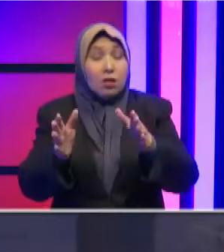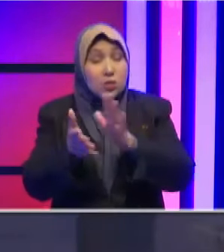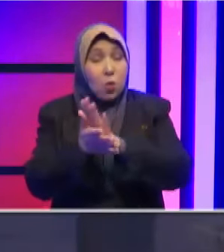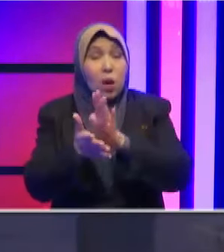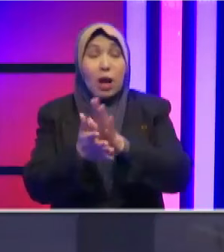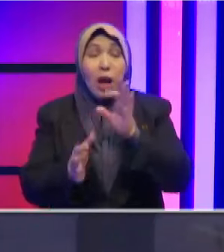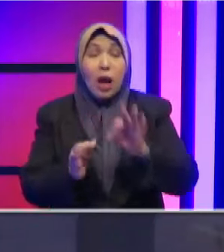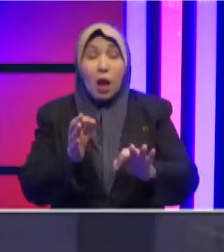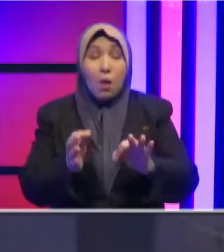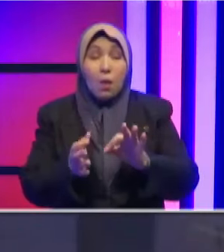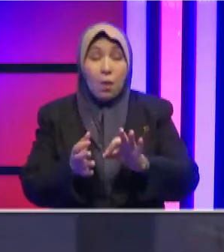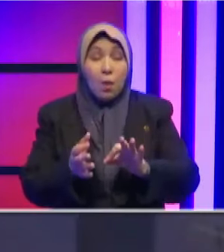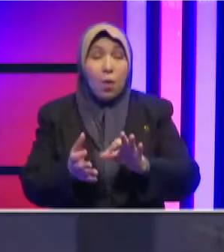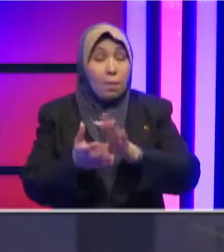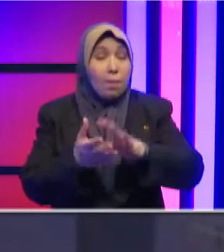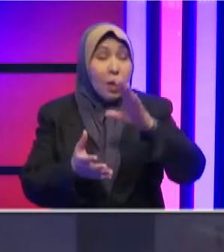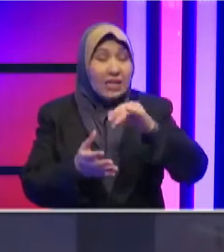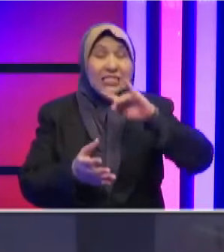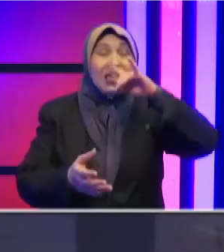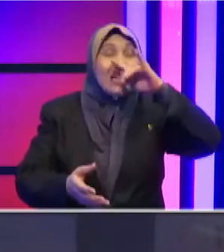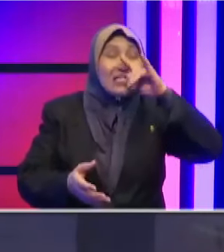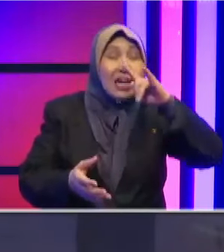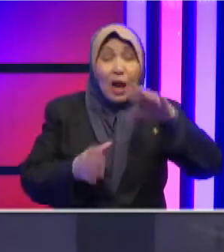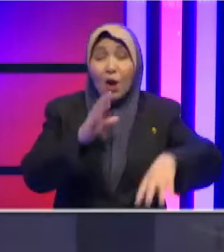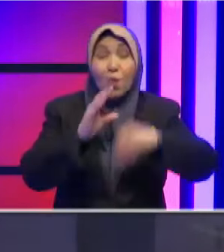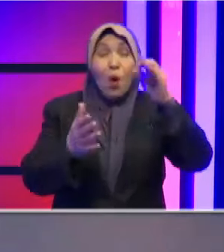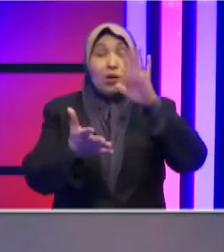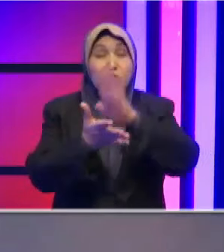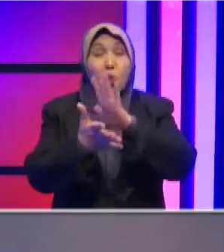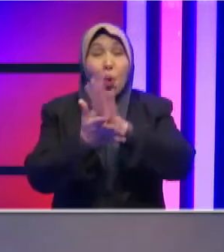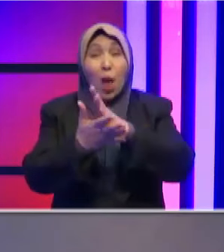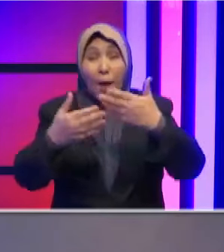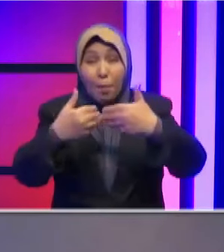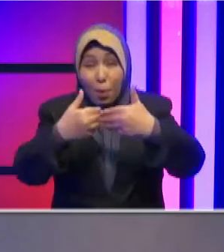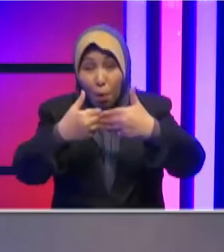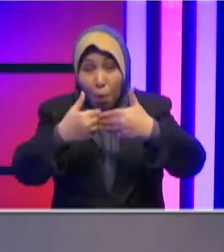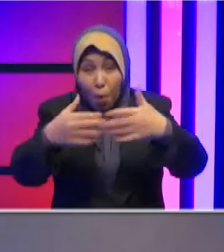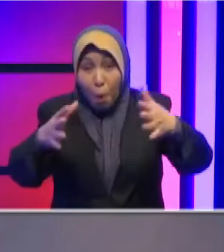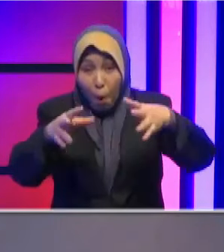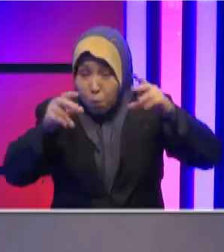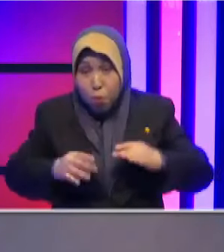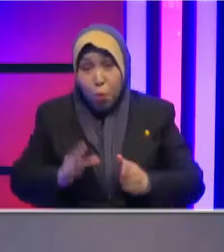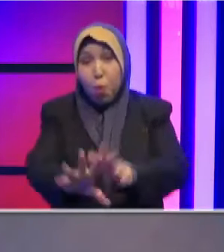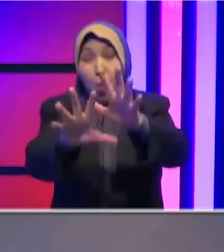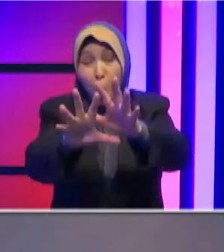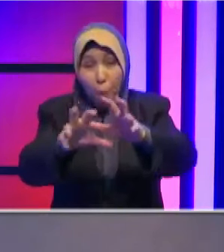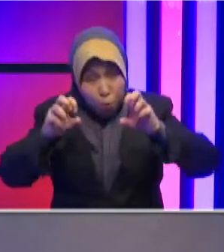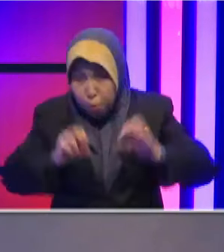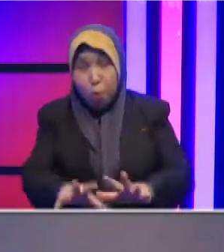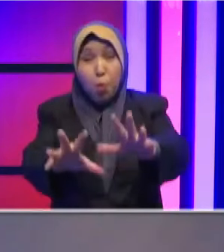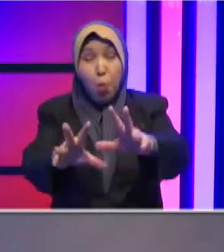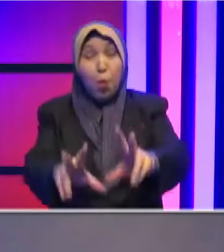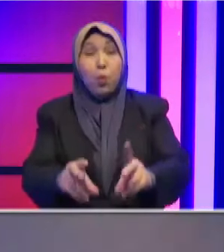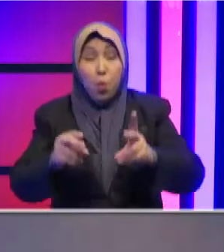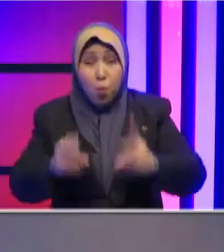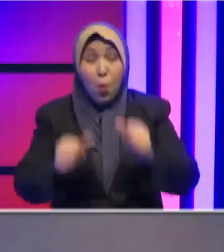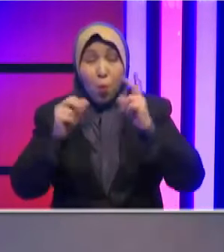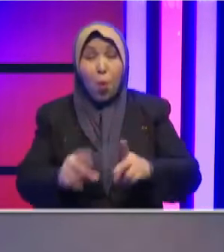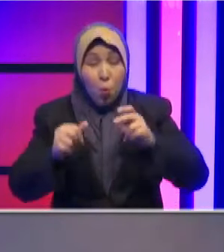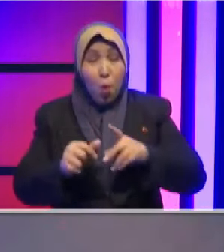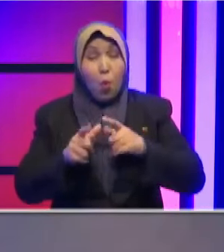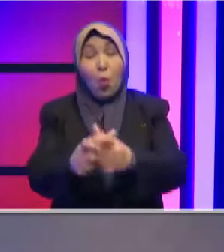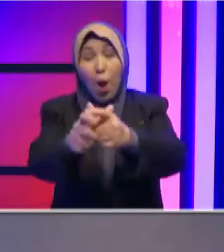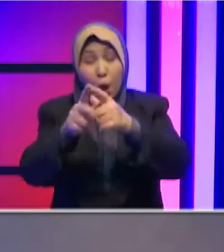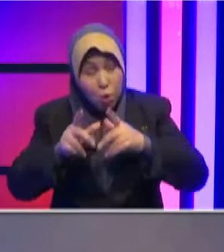kalau udah mudah nak Purwokerto kode sekolah lo sekolah tuh muncul semua duduk berdua jalanan seperti itulah yang